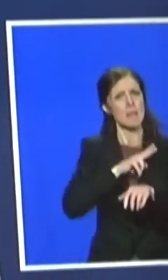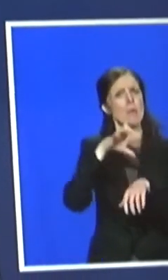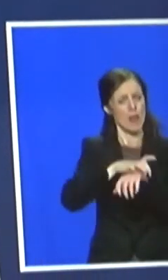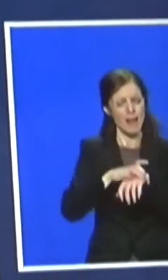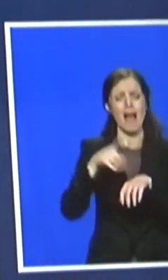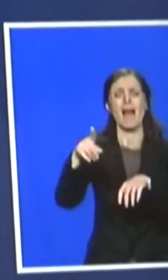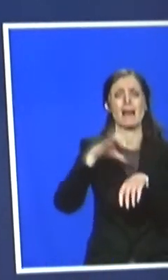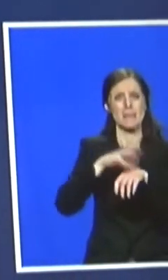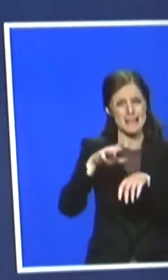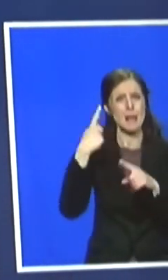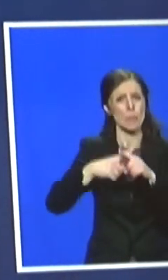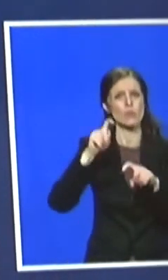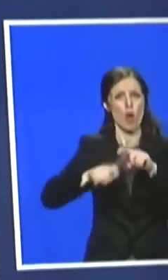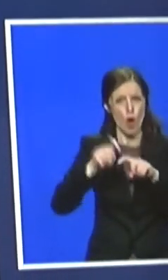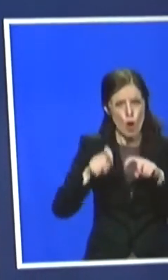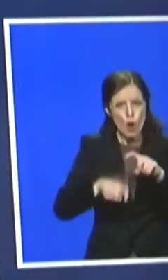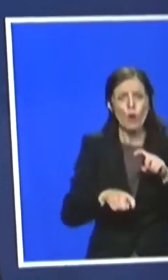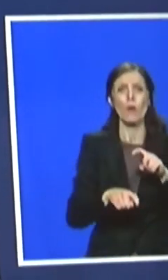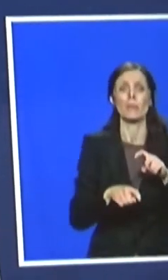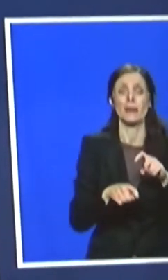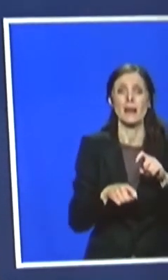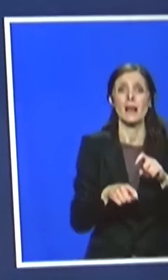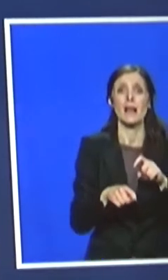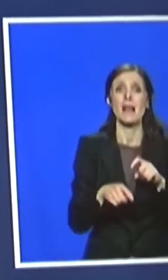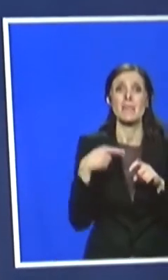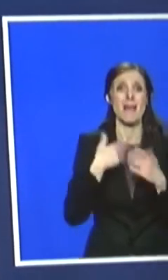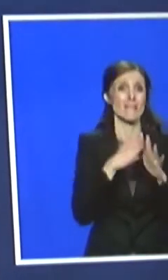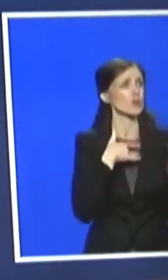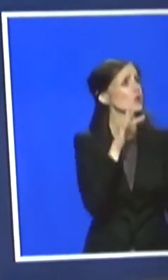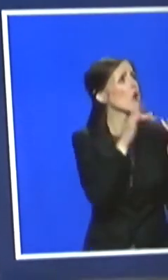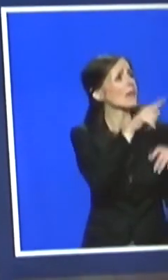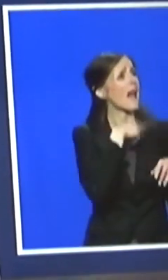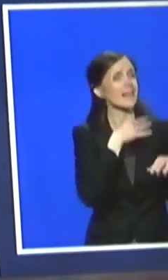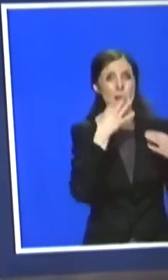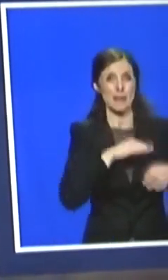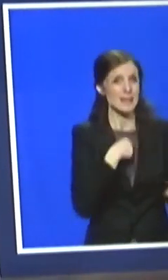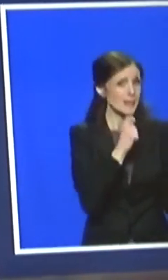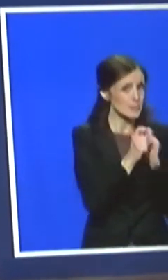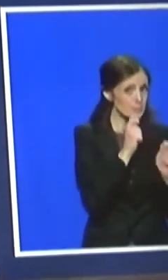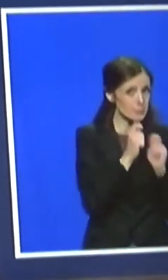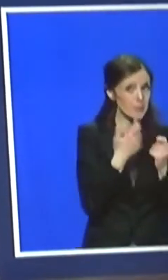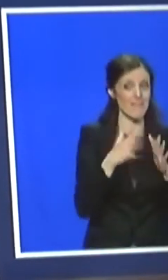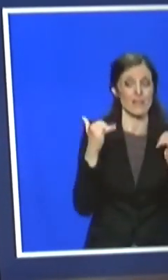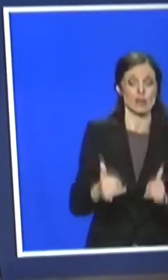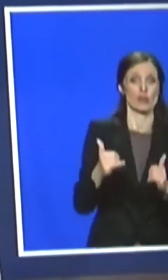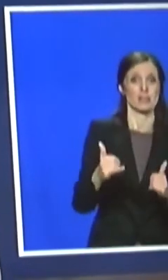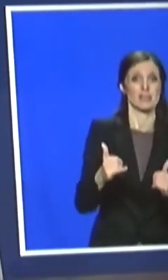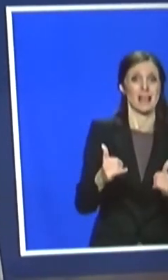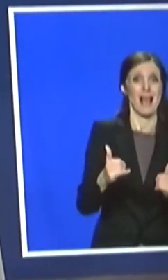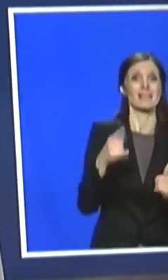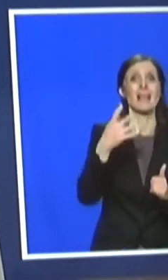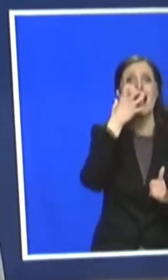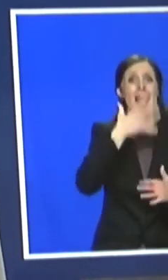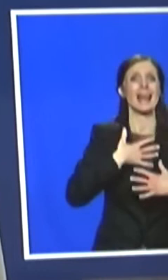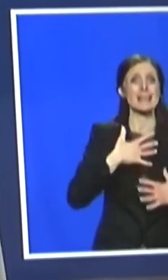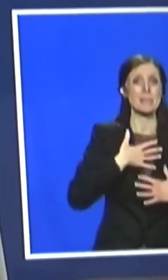opremom, iz direktnih kontakata sa predsjednikom imam informaciju da se već sada upućuje jedan izvestan broj